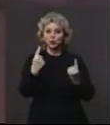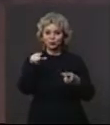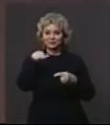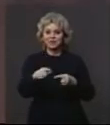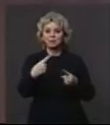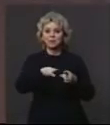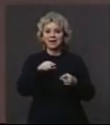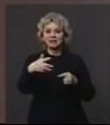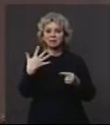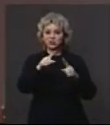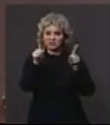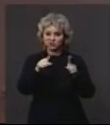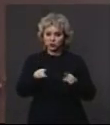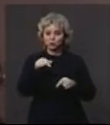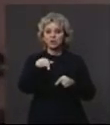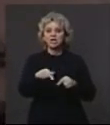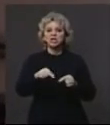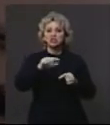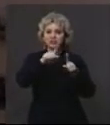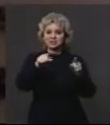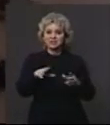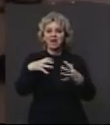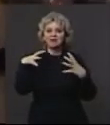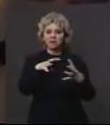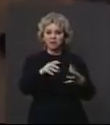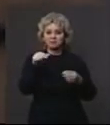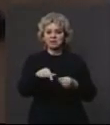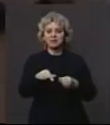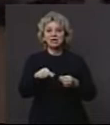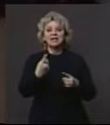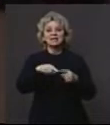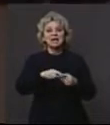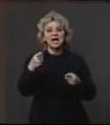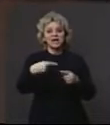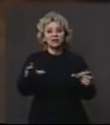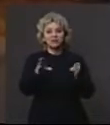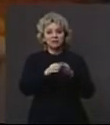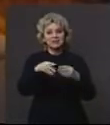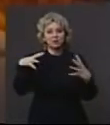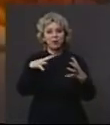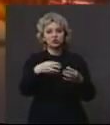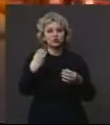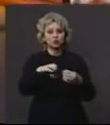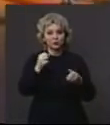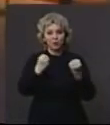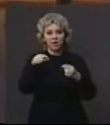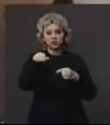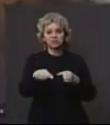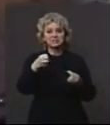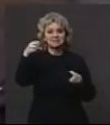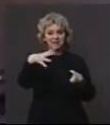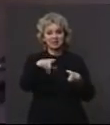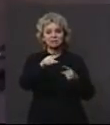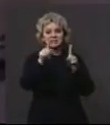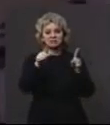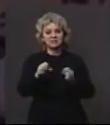покрупнее, поэтому пятиконечную звезду чертили автомобилями. Для флешмоба водители согнали сотню машин, светом фар